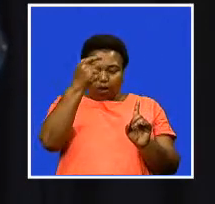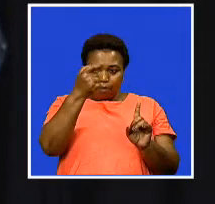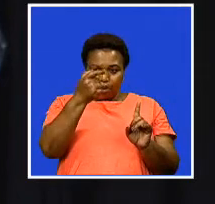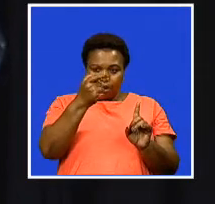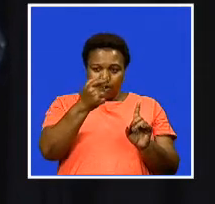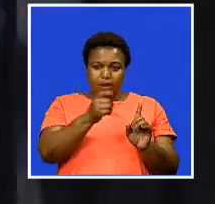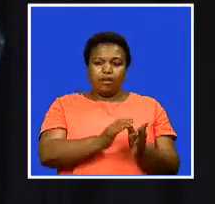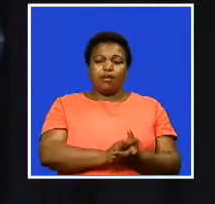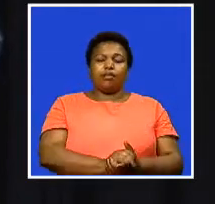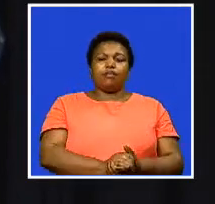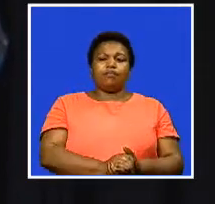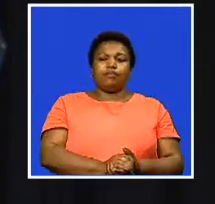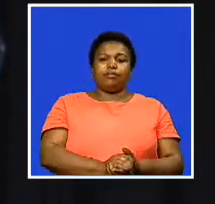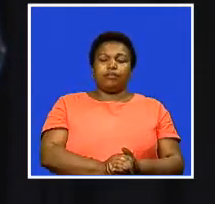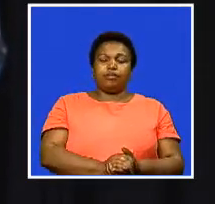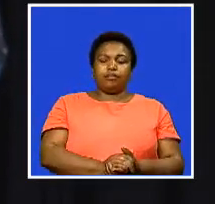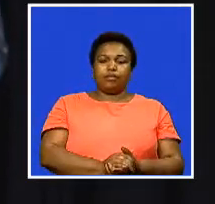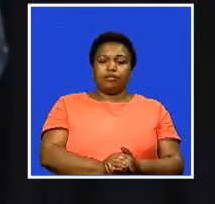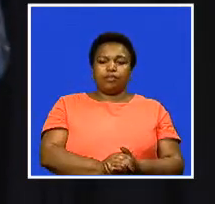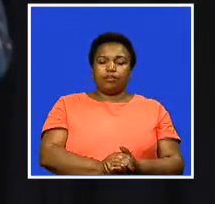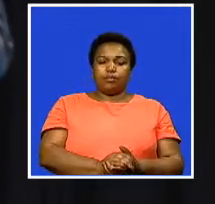uconze kuphephisa